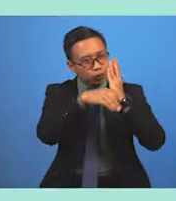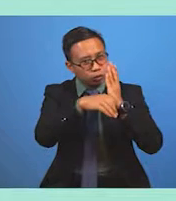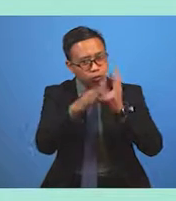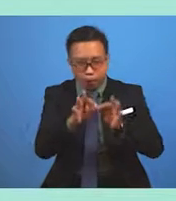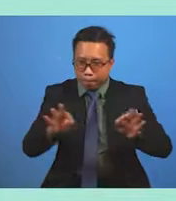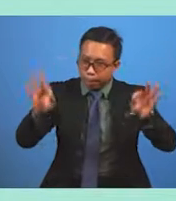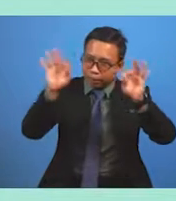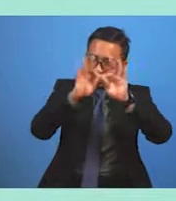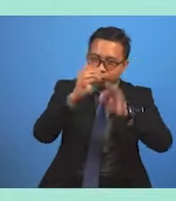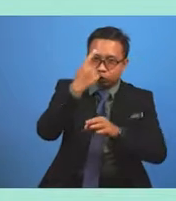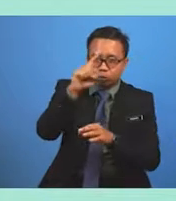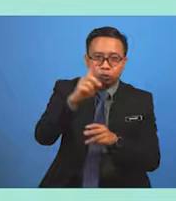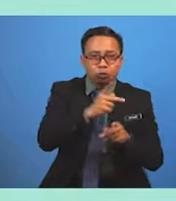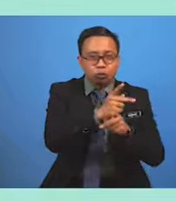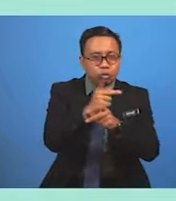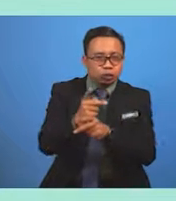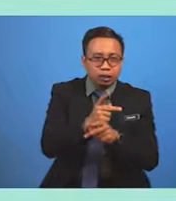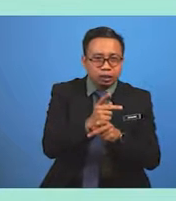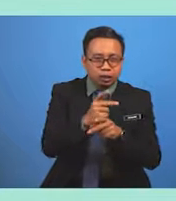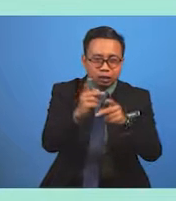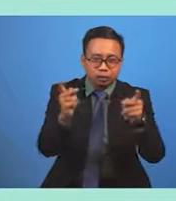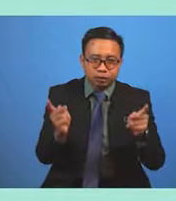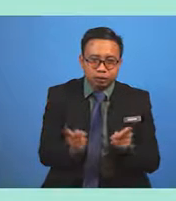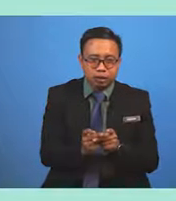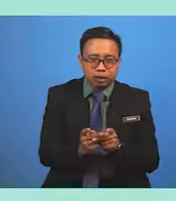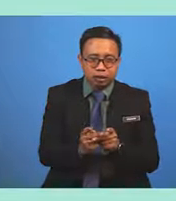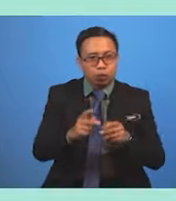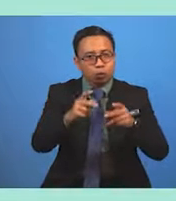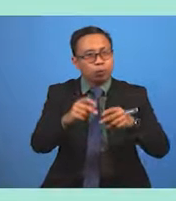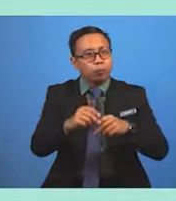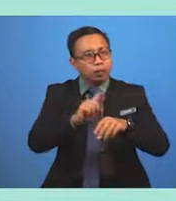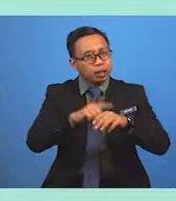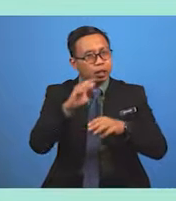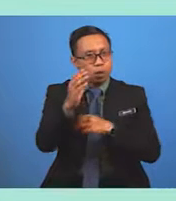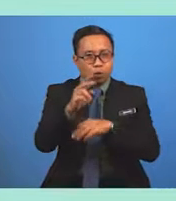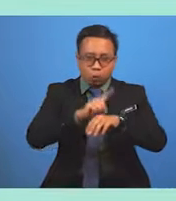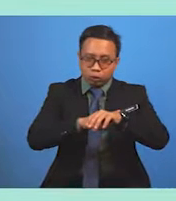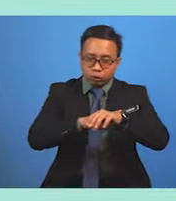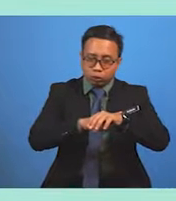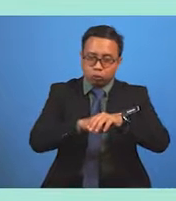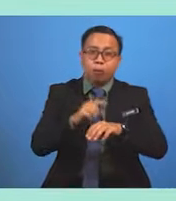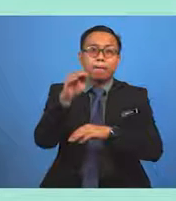penting bagi menjaga kawasan kolam, terutamanya pada waktu malam.